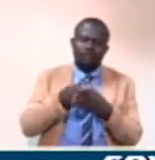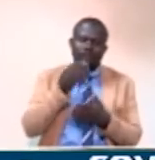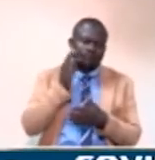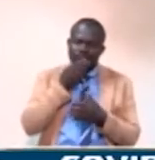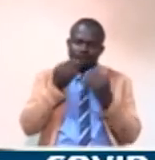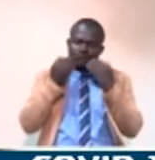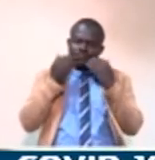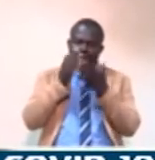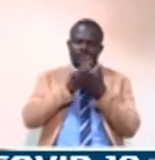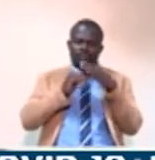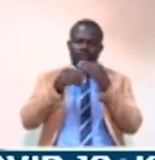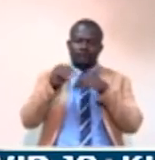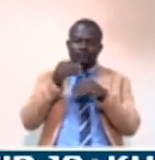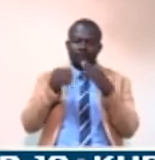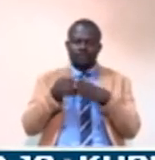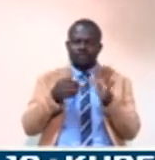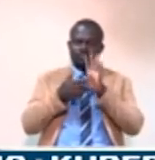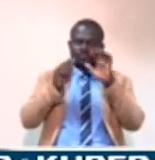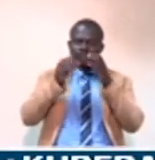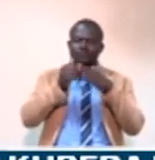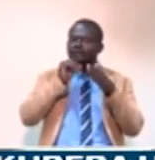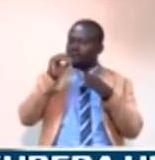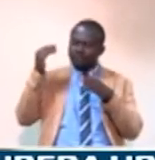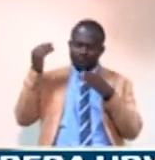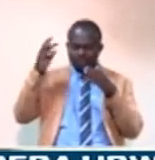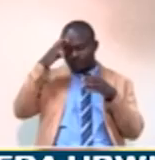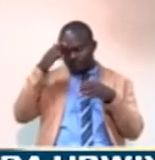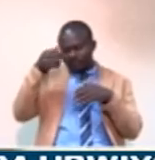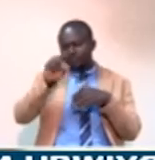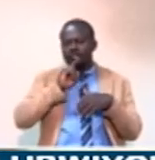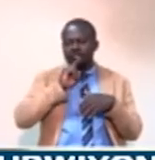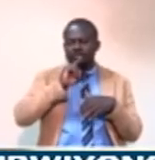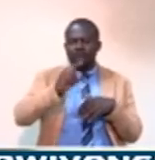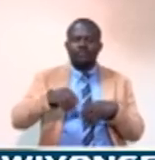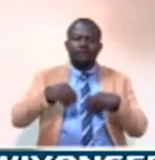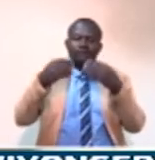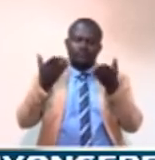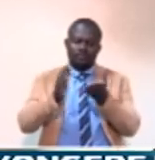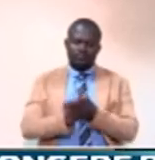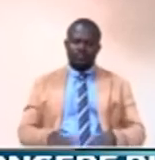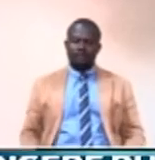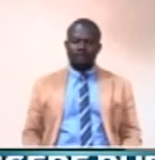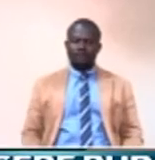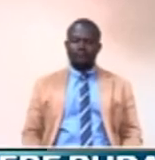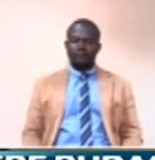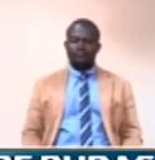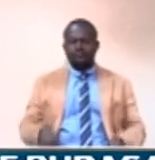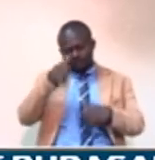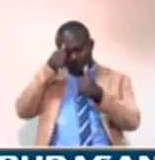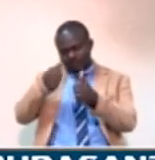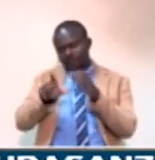amazi. Bamwe mu bacuruzi bagaragaza ko badaherutse kwibutswa iby'aya mabwiriza bari barahawe. Kurekeza nyine